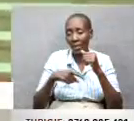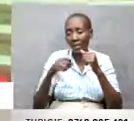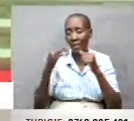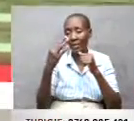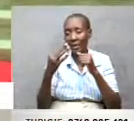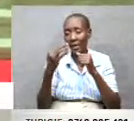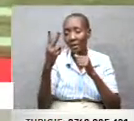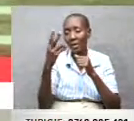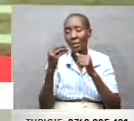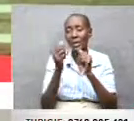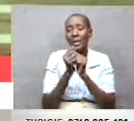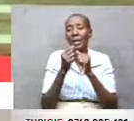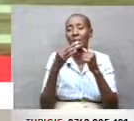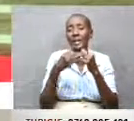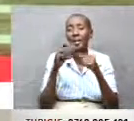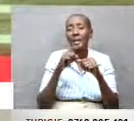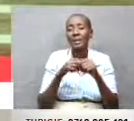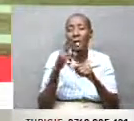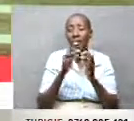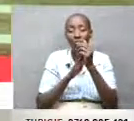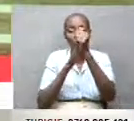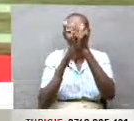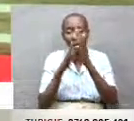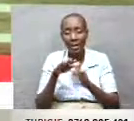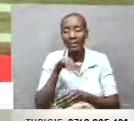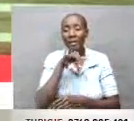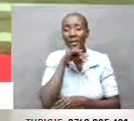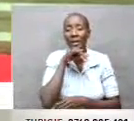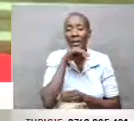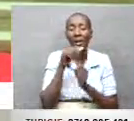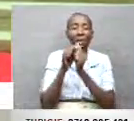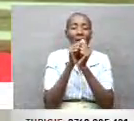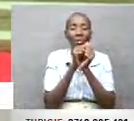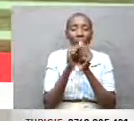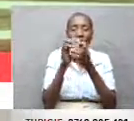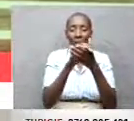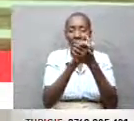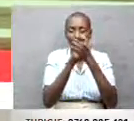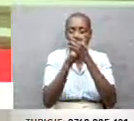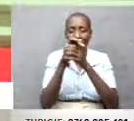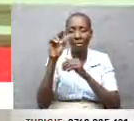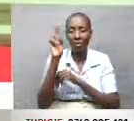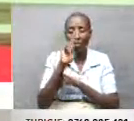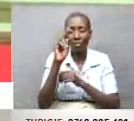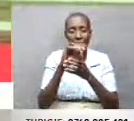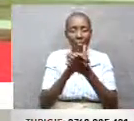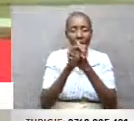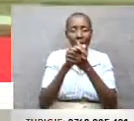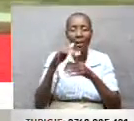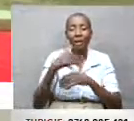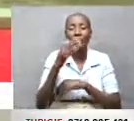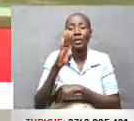vigogo wawili kiongozi upinzani Raila Odinga na Rais Uhuru Kenyatta waliposalimu amri ya uwiano nchini na baadaye kuundwa kwa tume